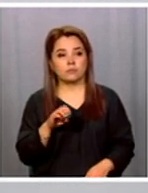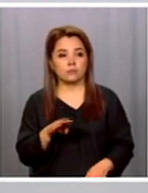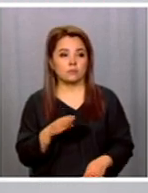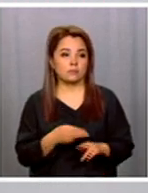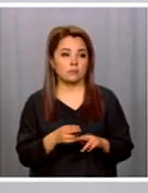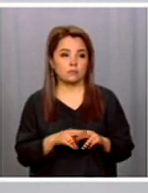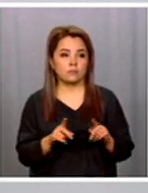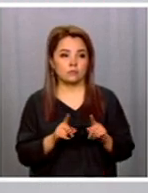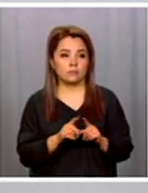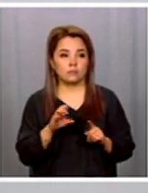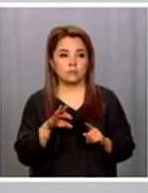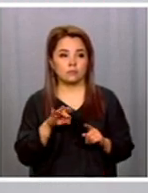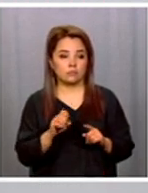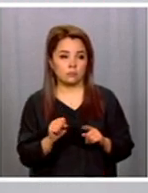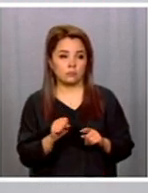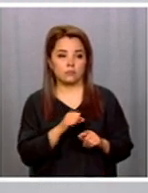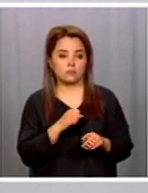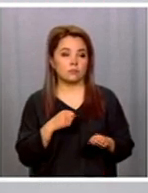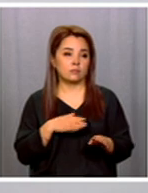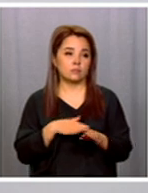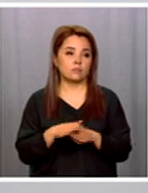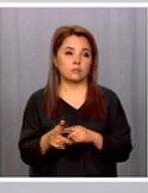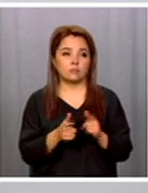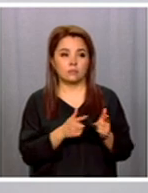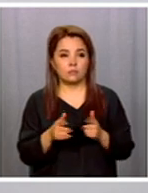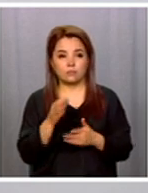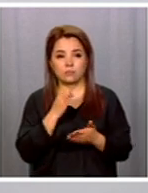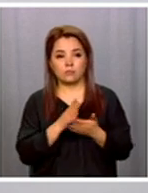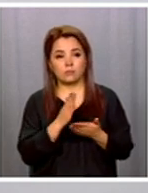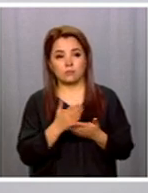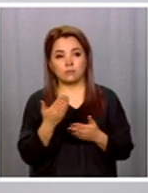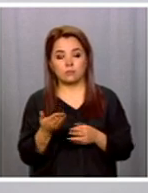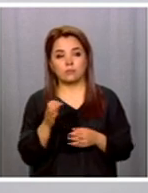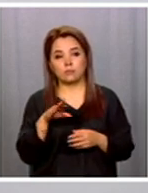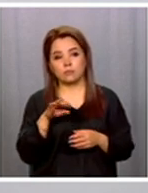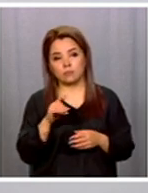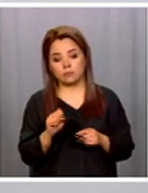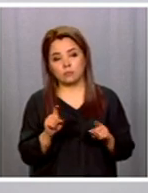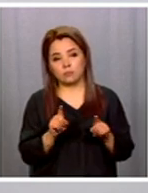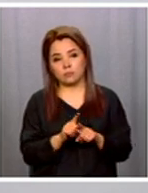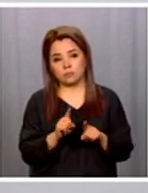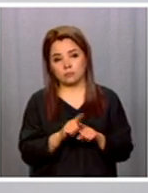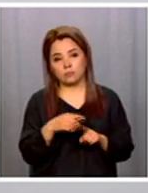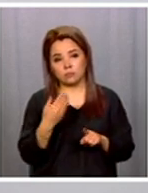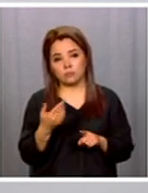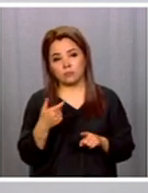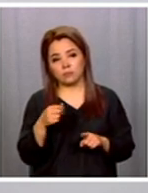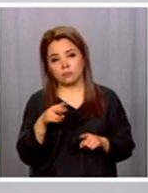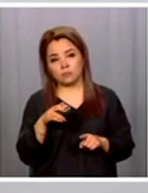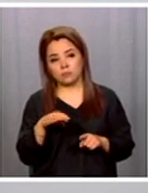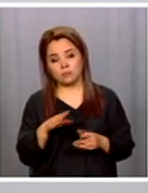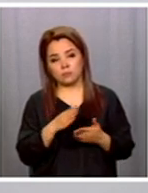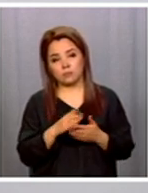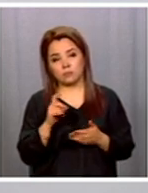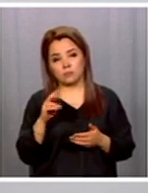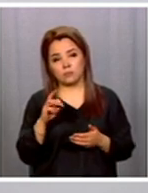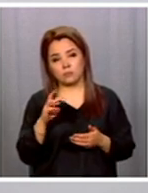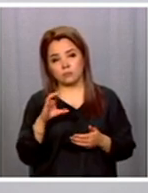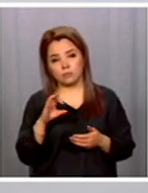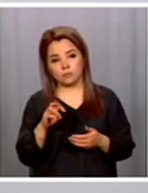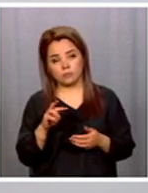яғни спораның пісіп жетілгені. Бұлардың споралары гаплоидты хромосомды болып